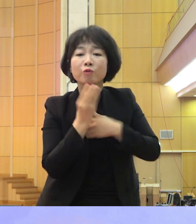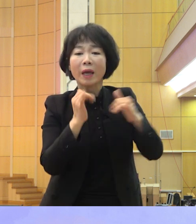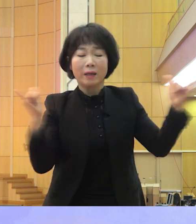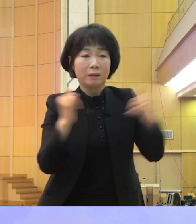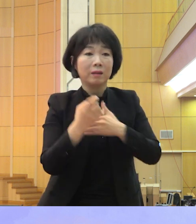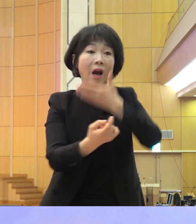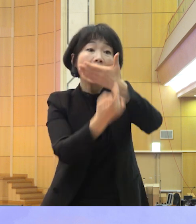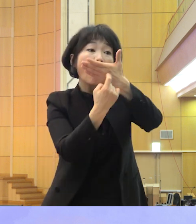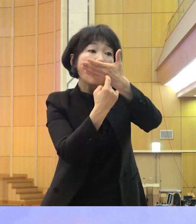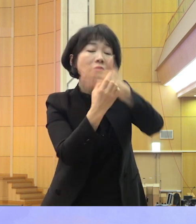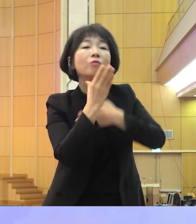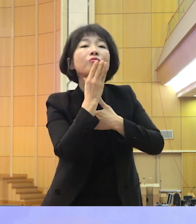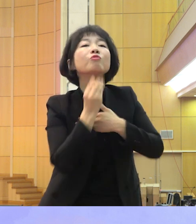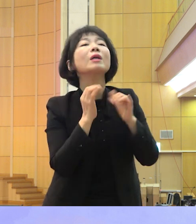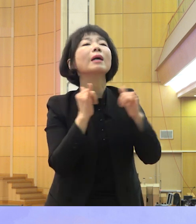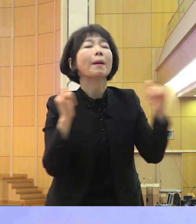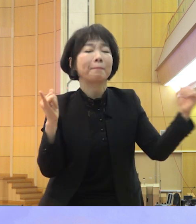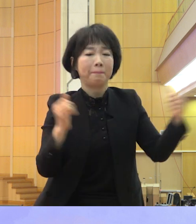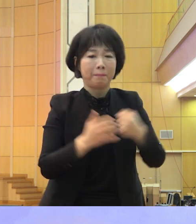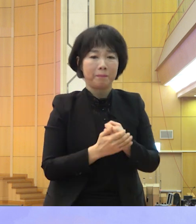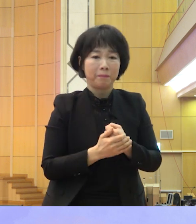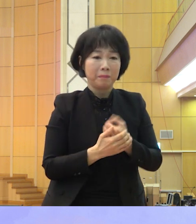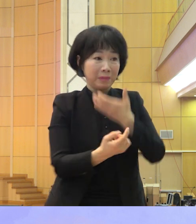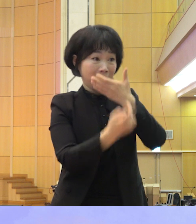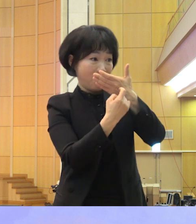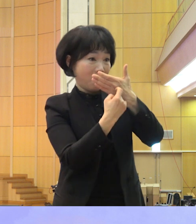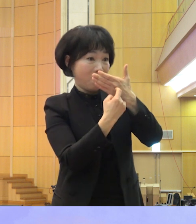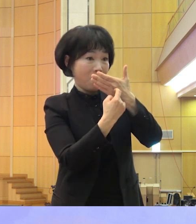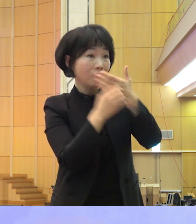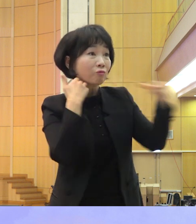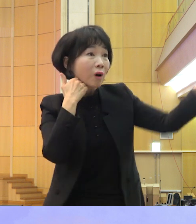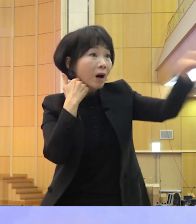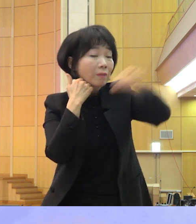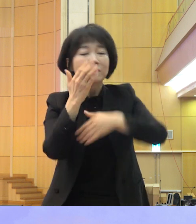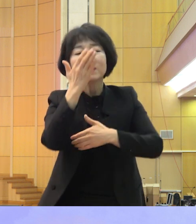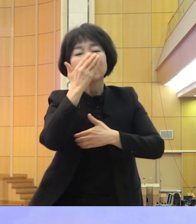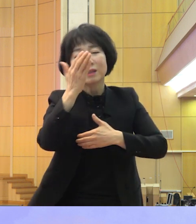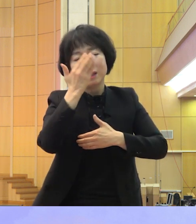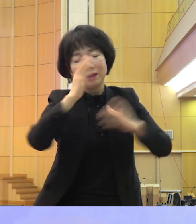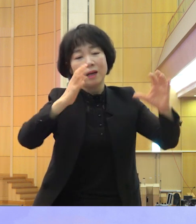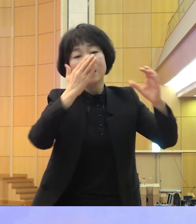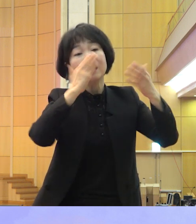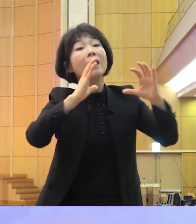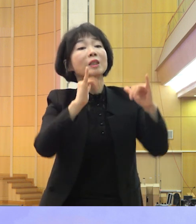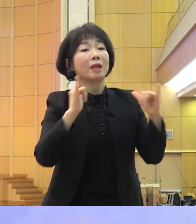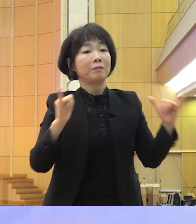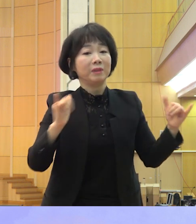유대인이라는 말은 뭘 말하느냐? 쉽게 말하면 이스라엘 백성들,